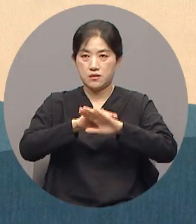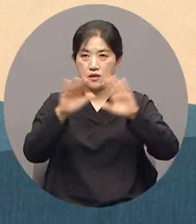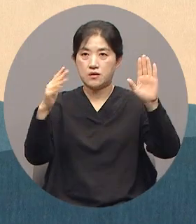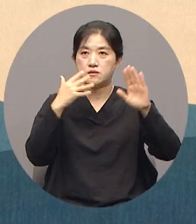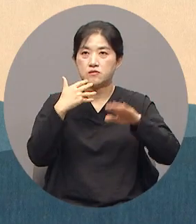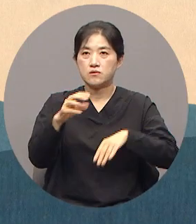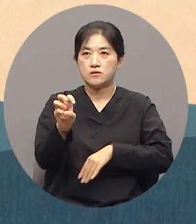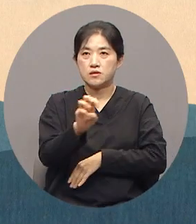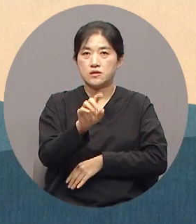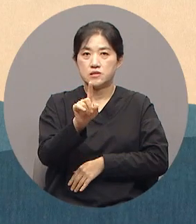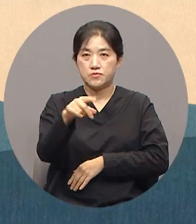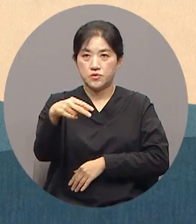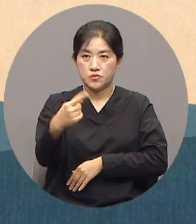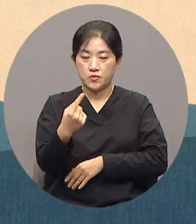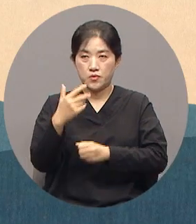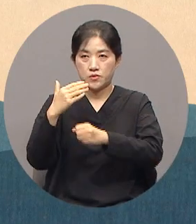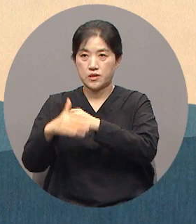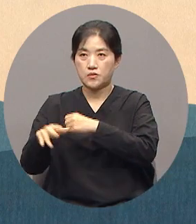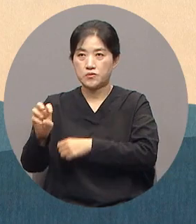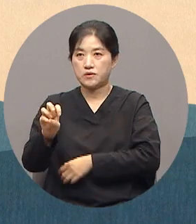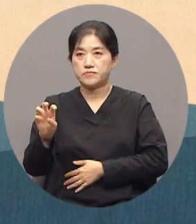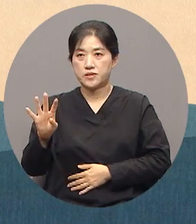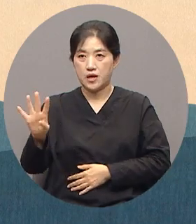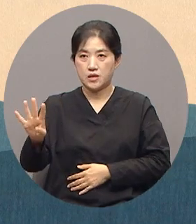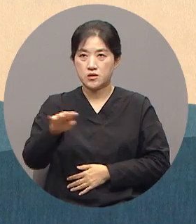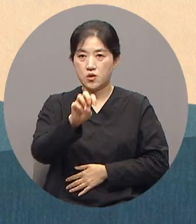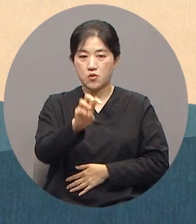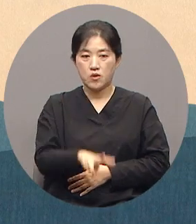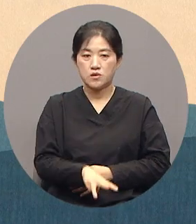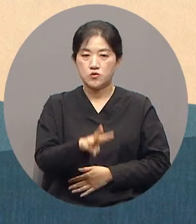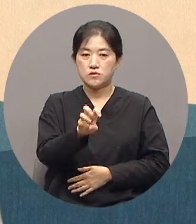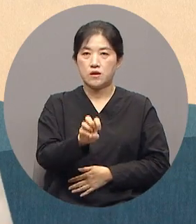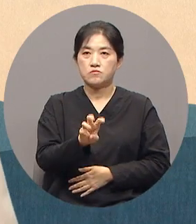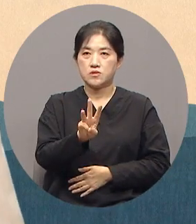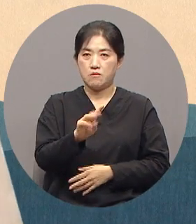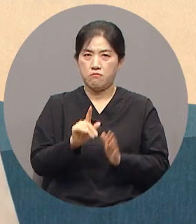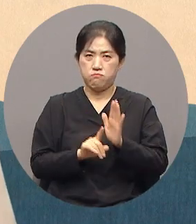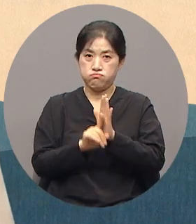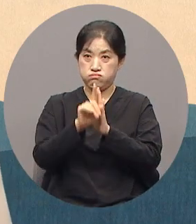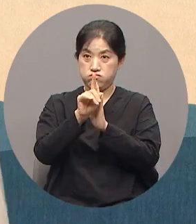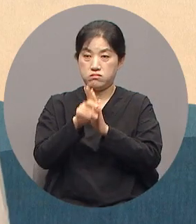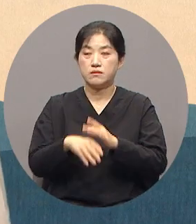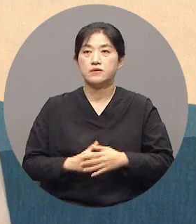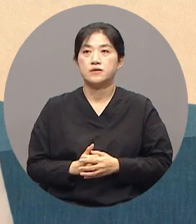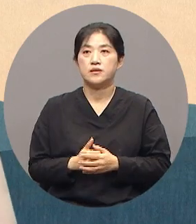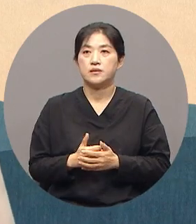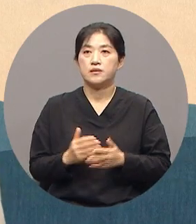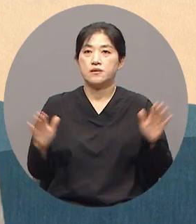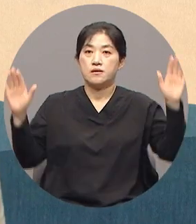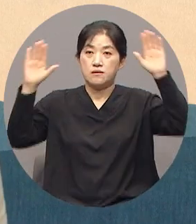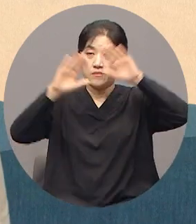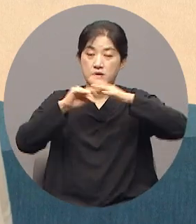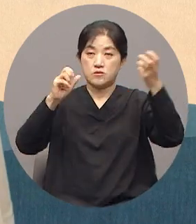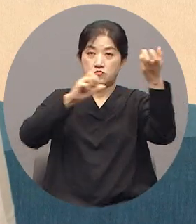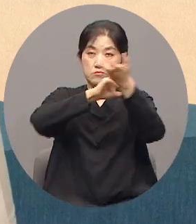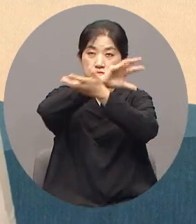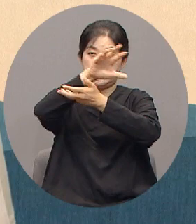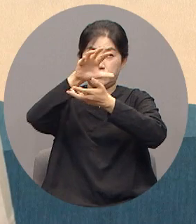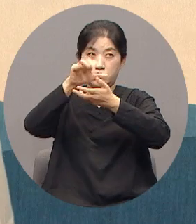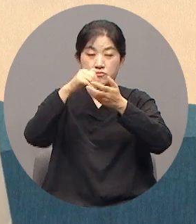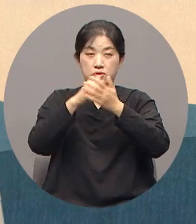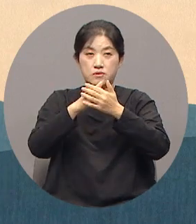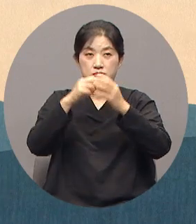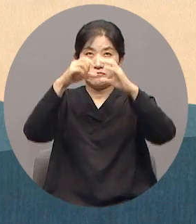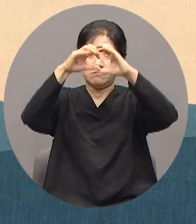서울이 31도 대구 34도 광주도이 33도까지 치솟겠습니다 밤에는 구름 사이로 많은 지역에서